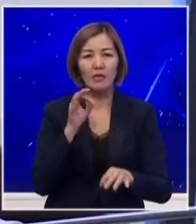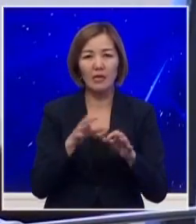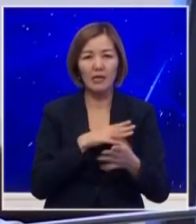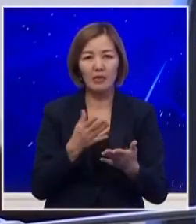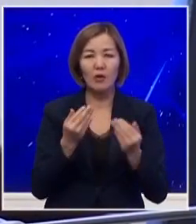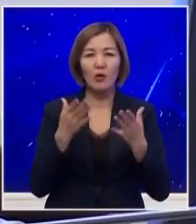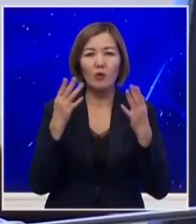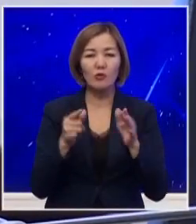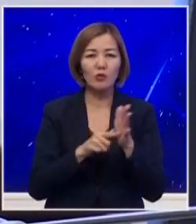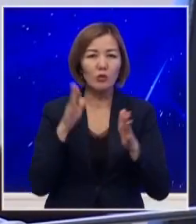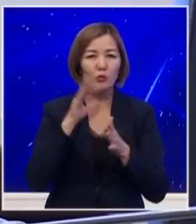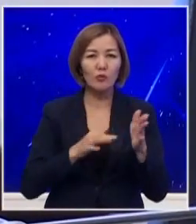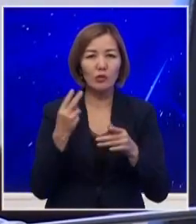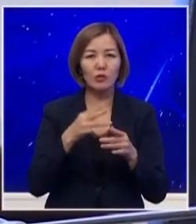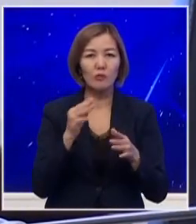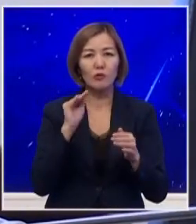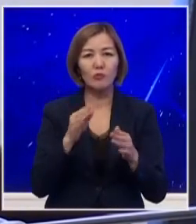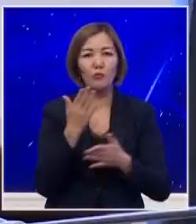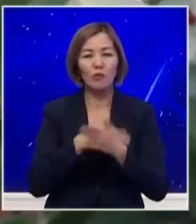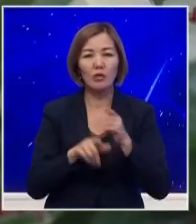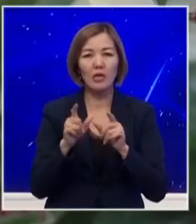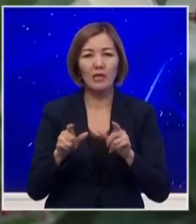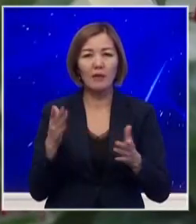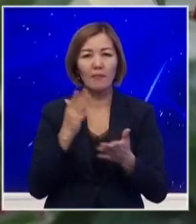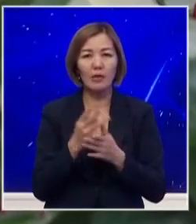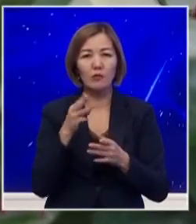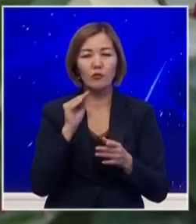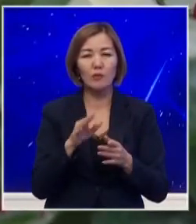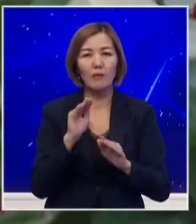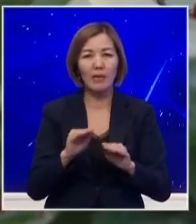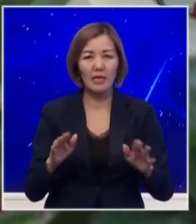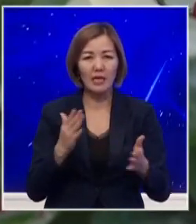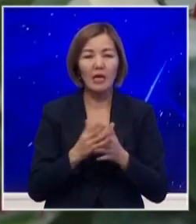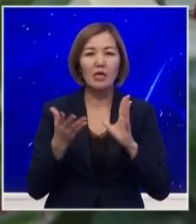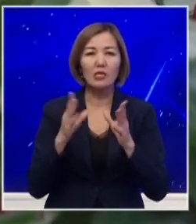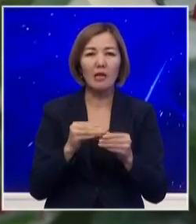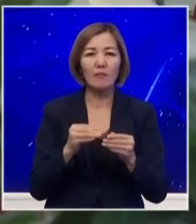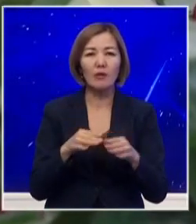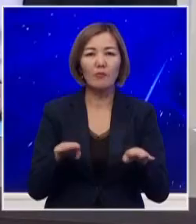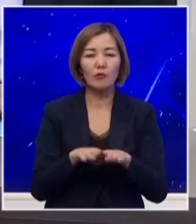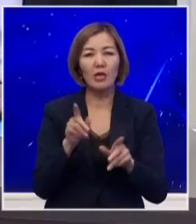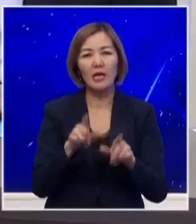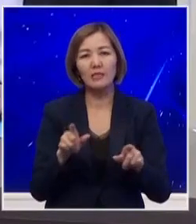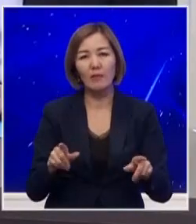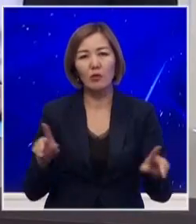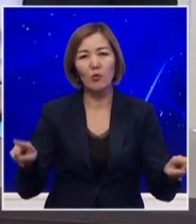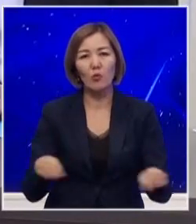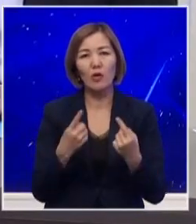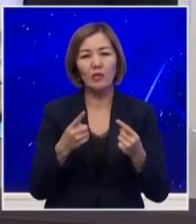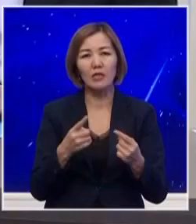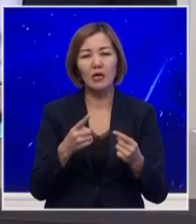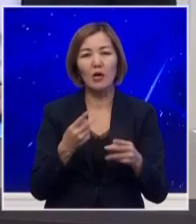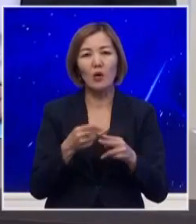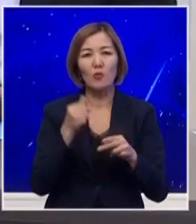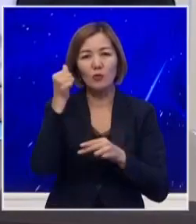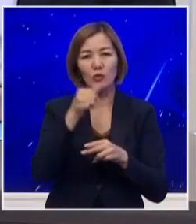қаралды. Бүгінде Жетісу облысында 23 мың мүгедек адам тұрады, оның 3 мыңы балалар. Жалпы мұндай азаматтарды оңалтуға ағымдағы